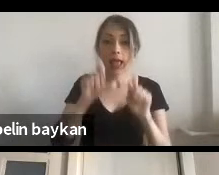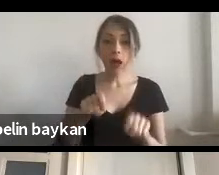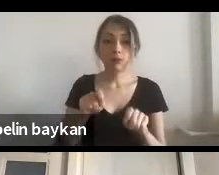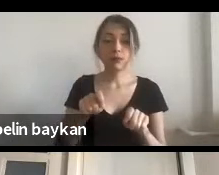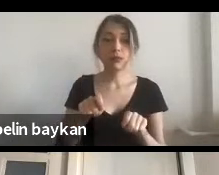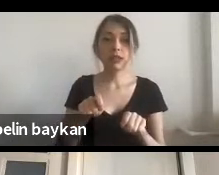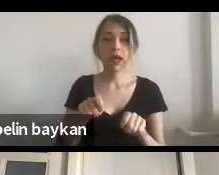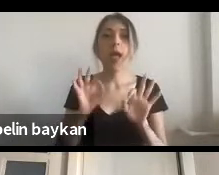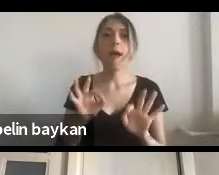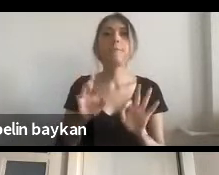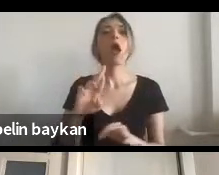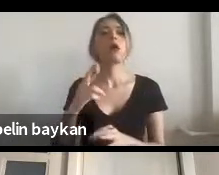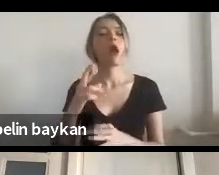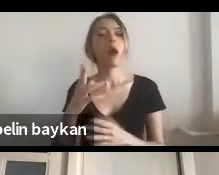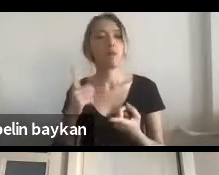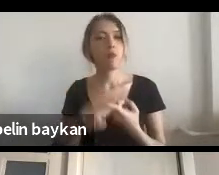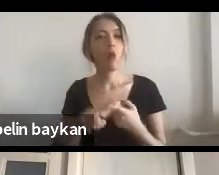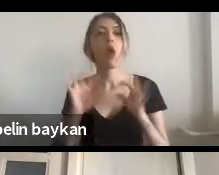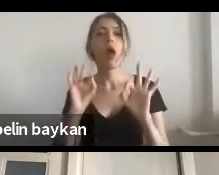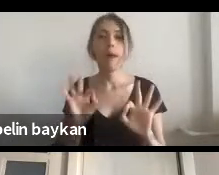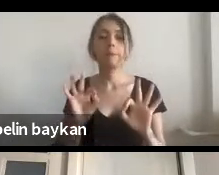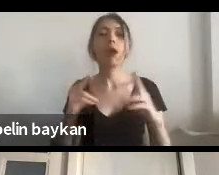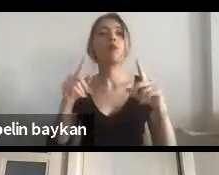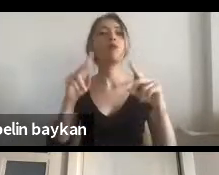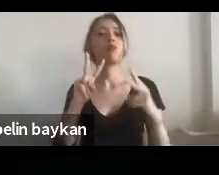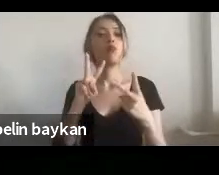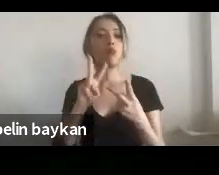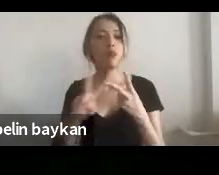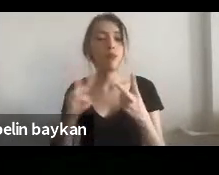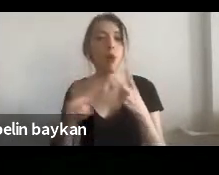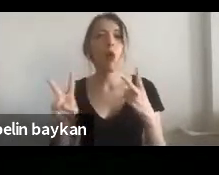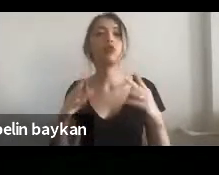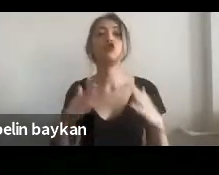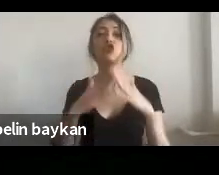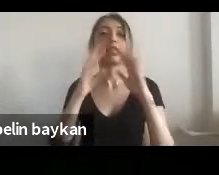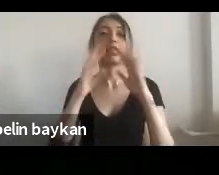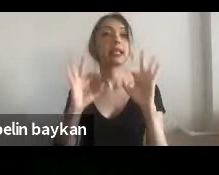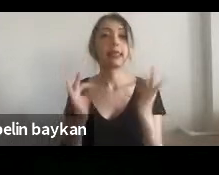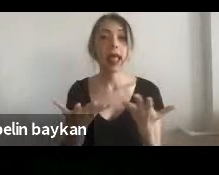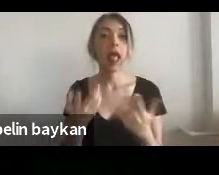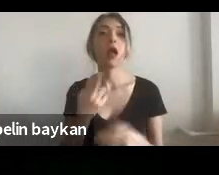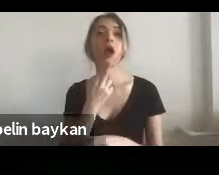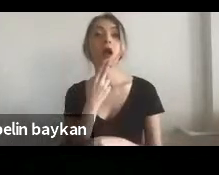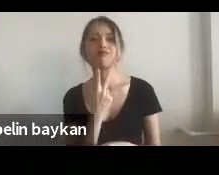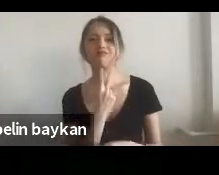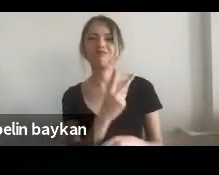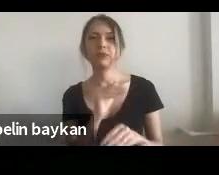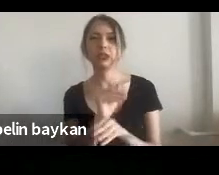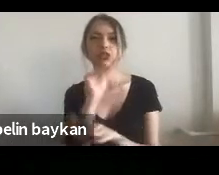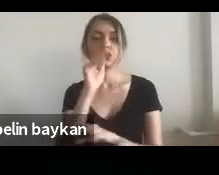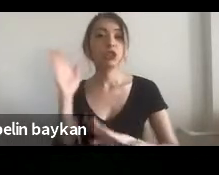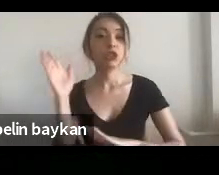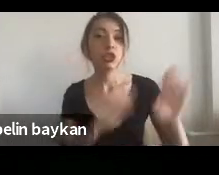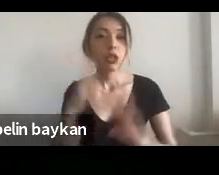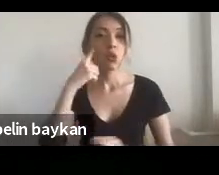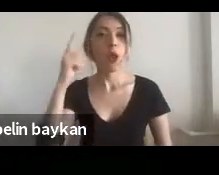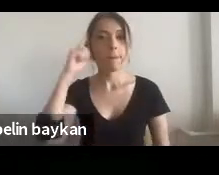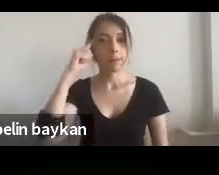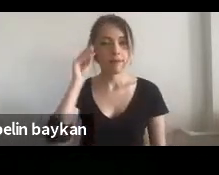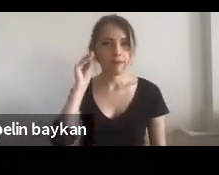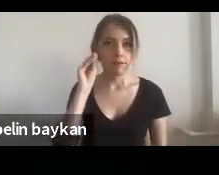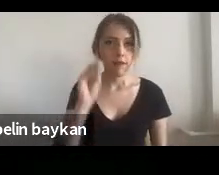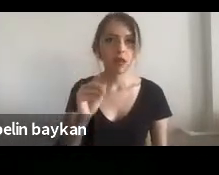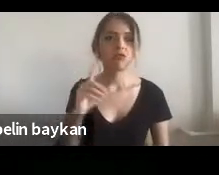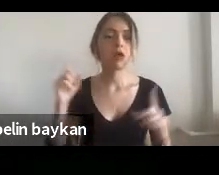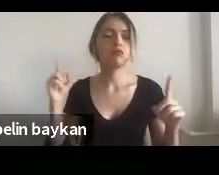hazırladıkları hem rapordan hem Mor Çatı'dan bahsedecek, hem kadına karşı şiddetle ilgili bilgiler verecek, hem de